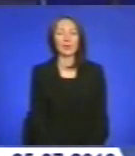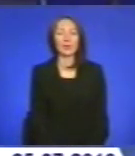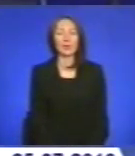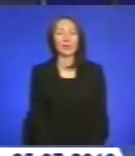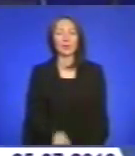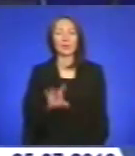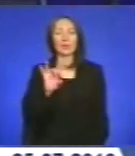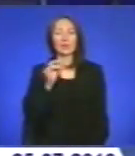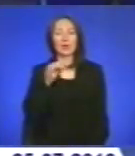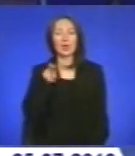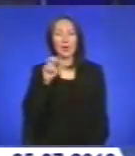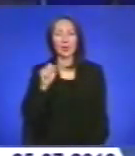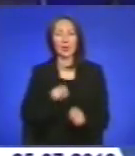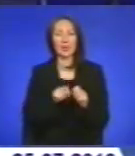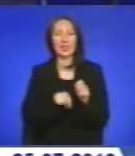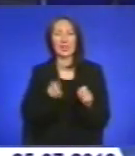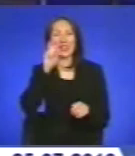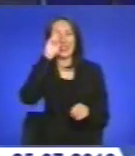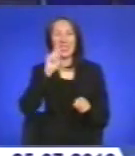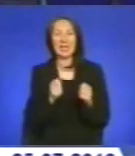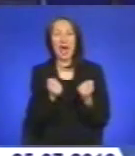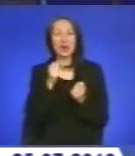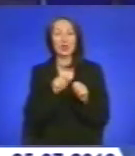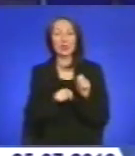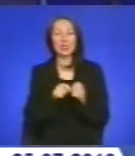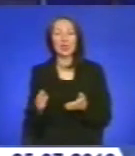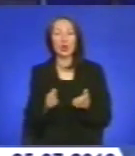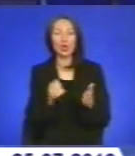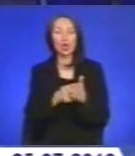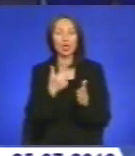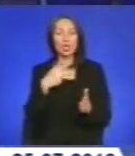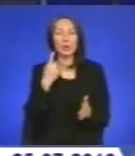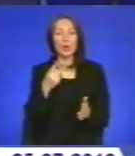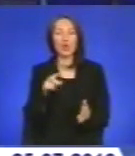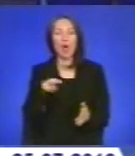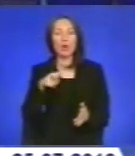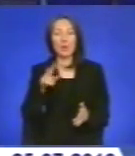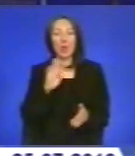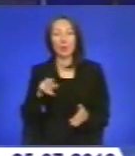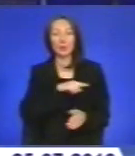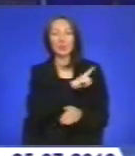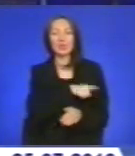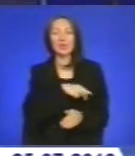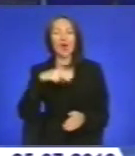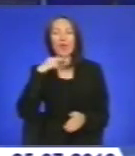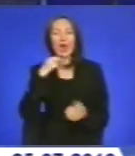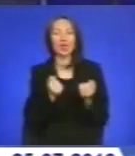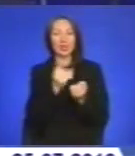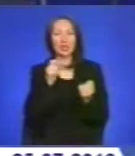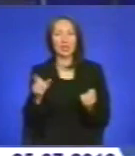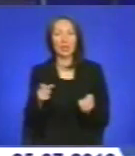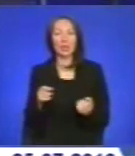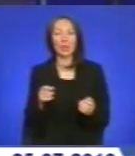Рейдові перевірки Державтоінспекції на дорогах. До 31 липня буде посилена увага до водіїв маршруток і